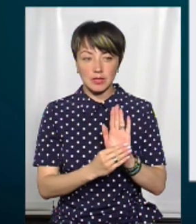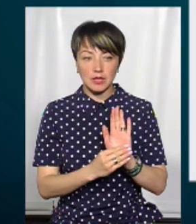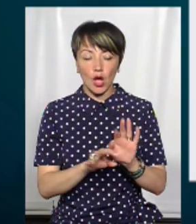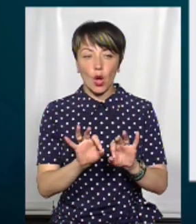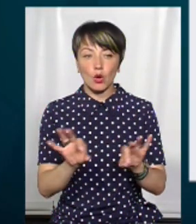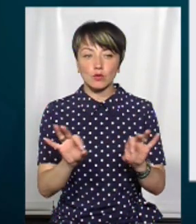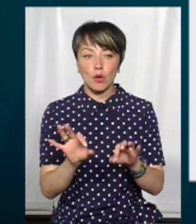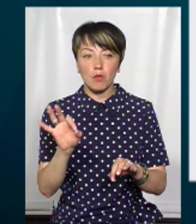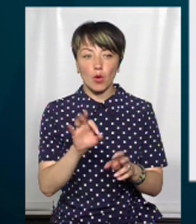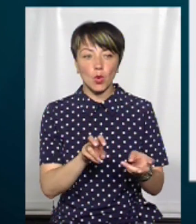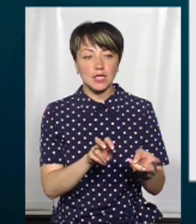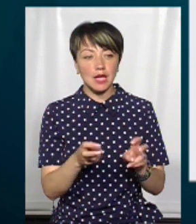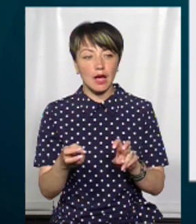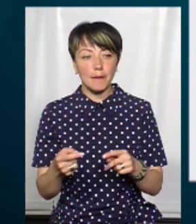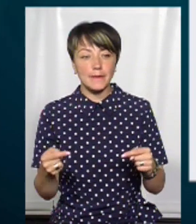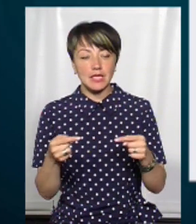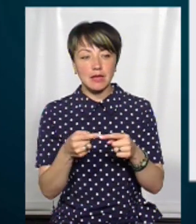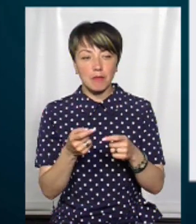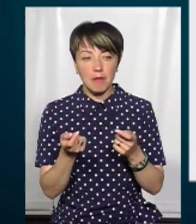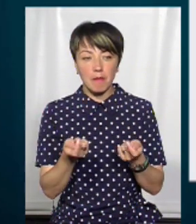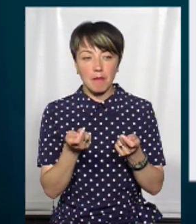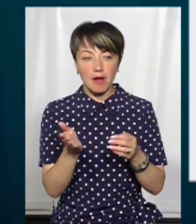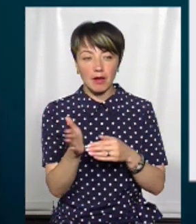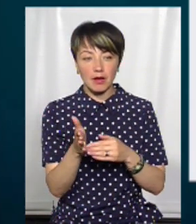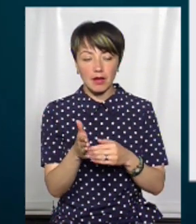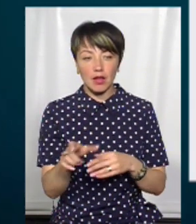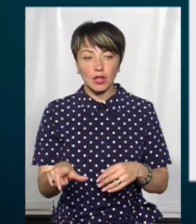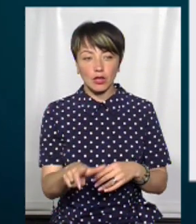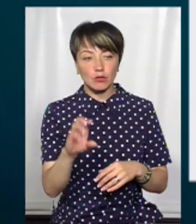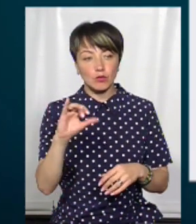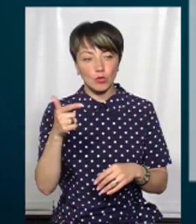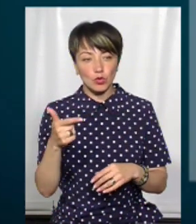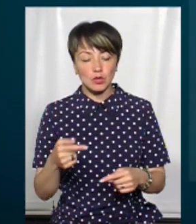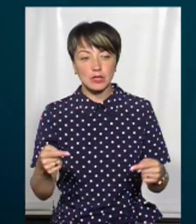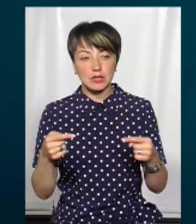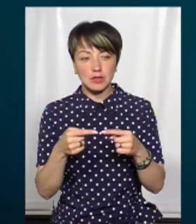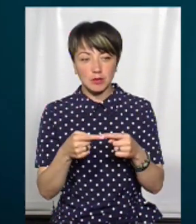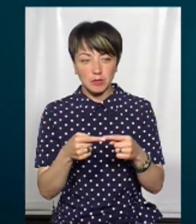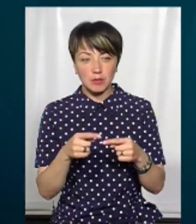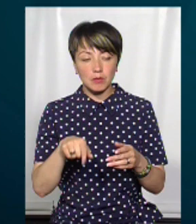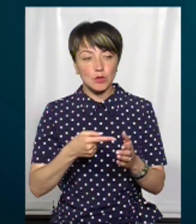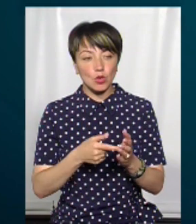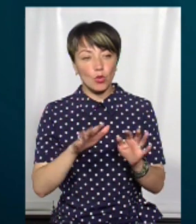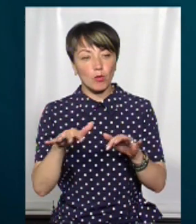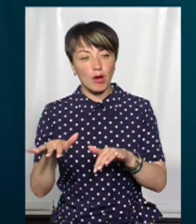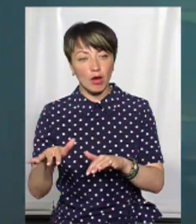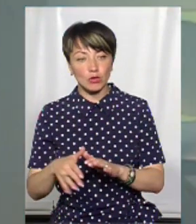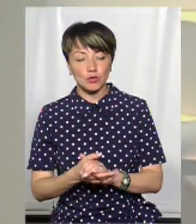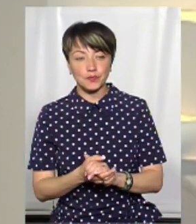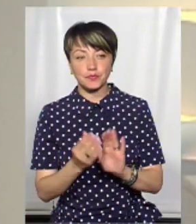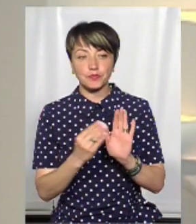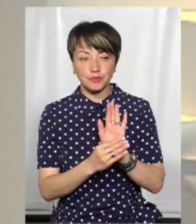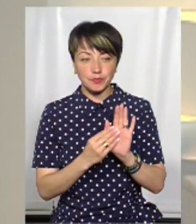якому розповів про загибель саме малька на березі Південного Буга, саме на березі Хмельницького міського пляжу.